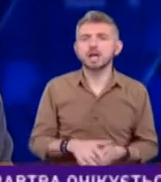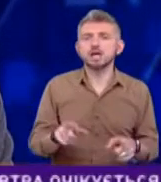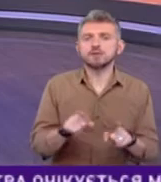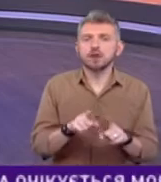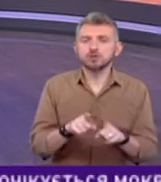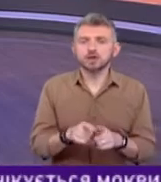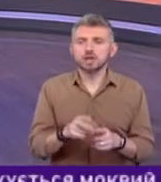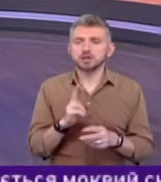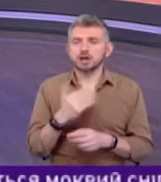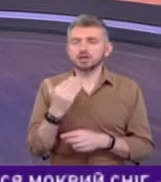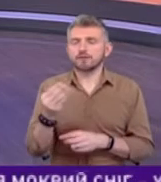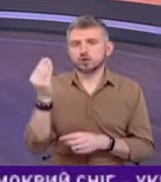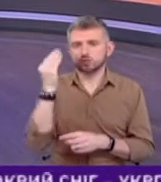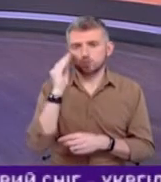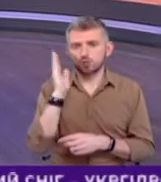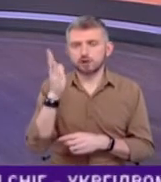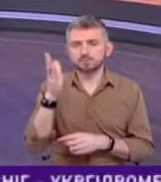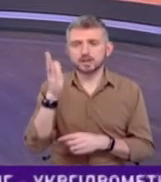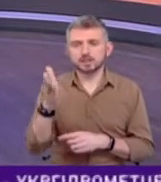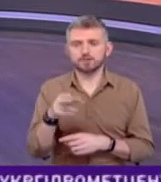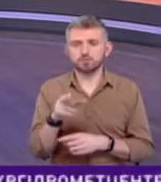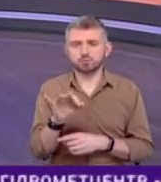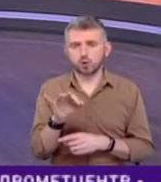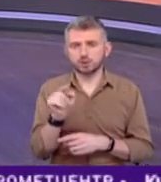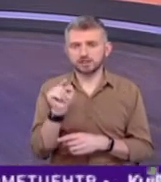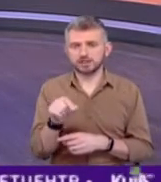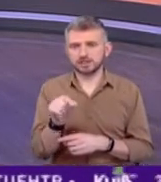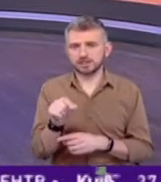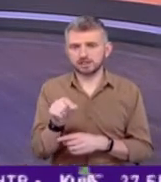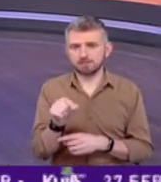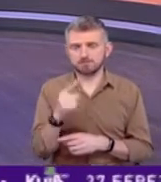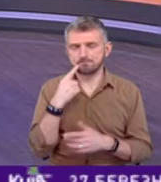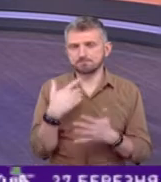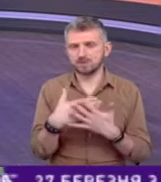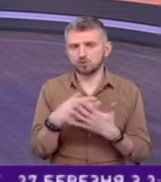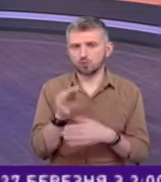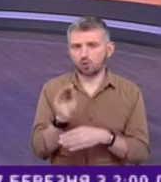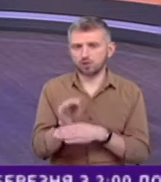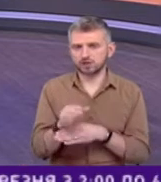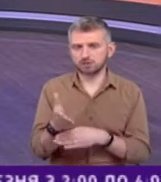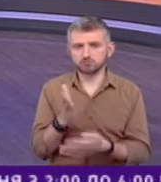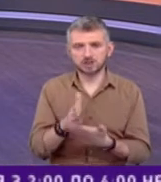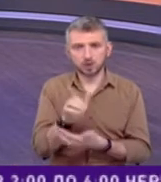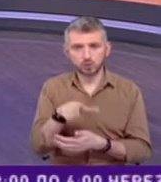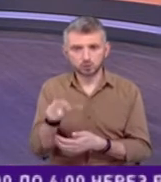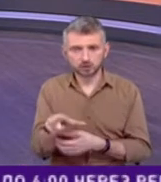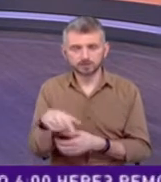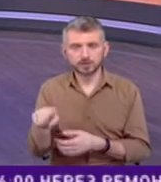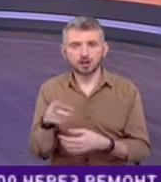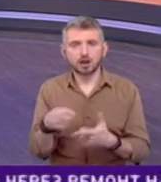таки, як на вашу думку, перспективи по цих підозрах? Ну, якби є люди, їх